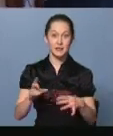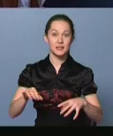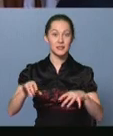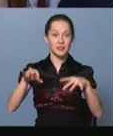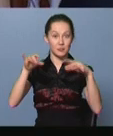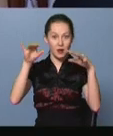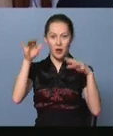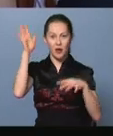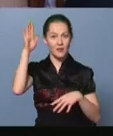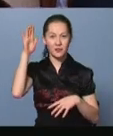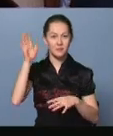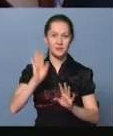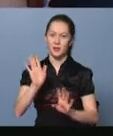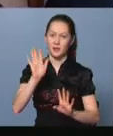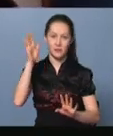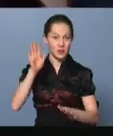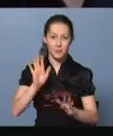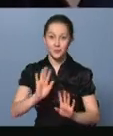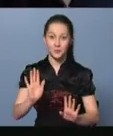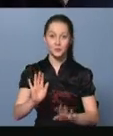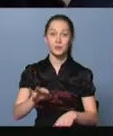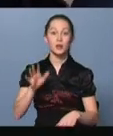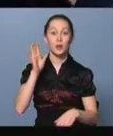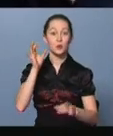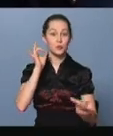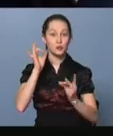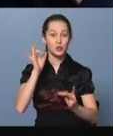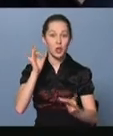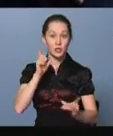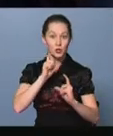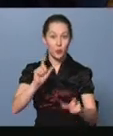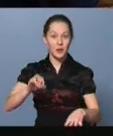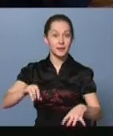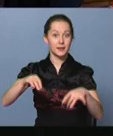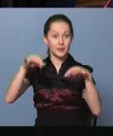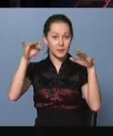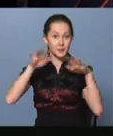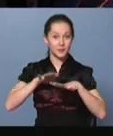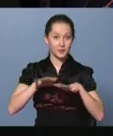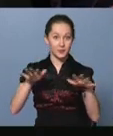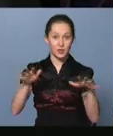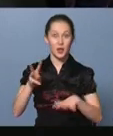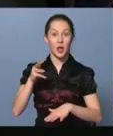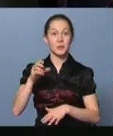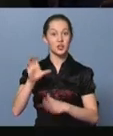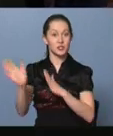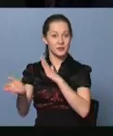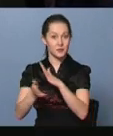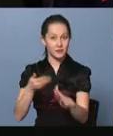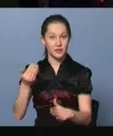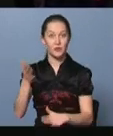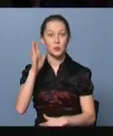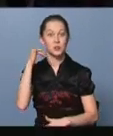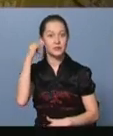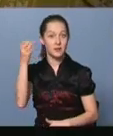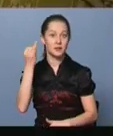происходит в помещении, будет пищать он громко-громко. То есть надо выбираться. Ребята, вы будете звонить и